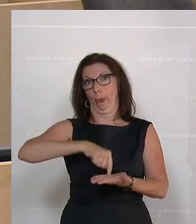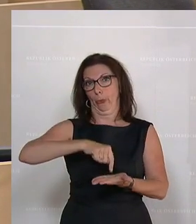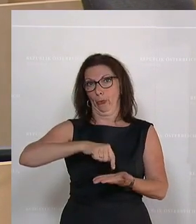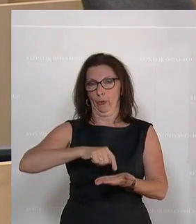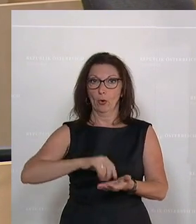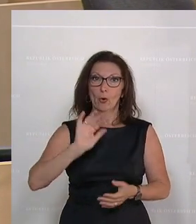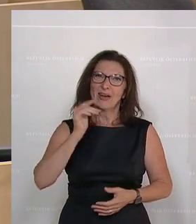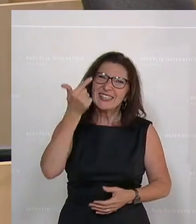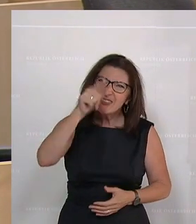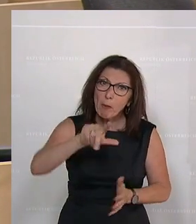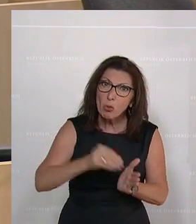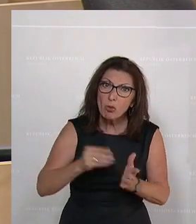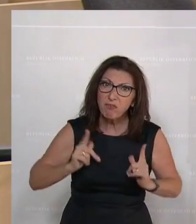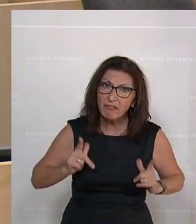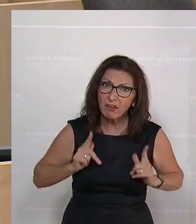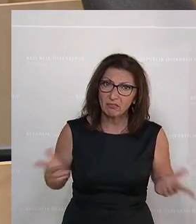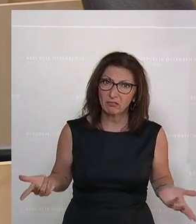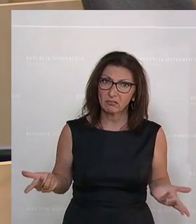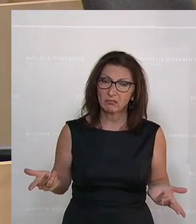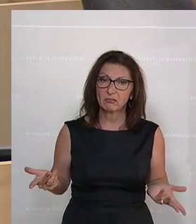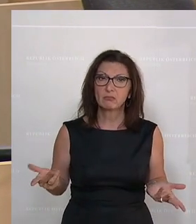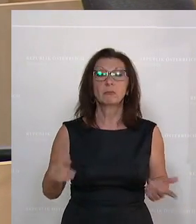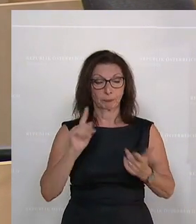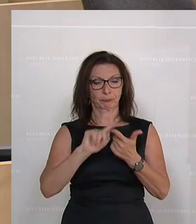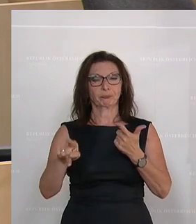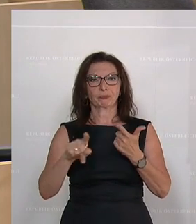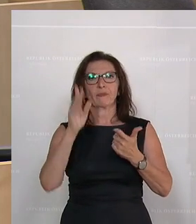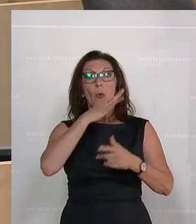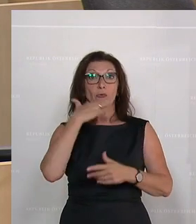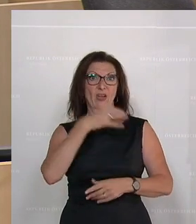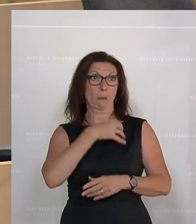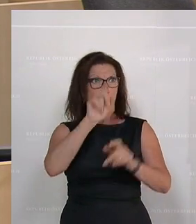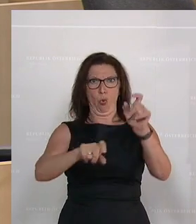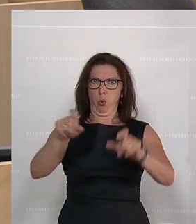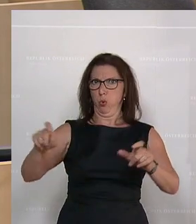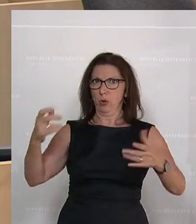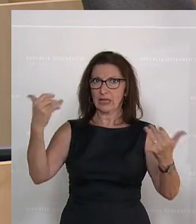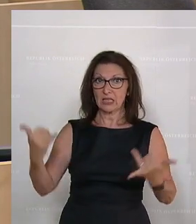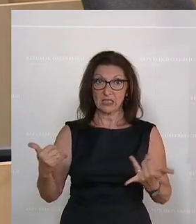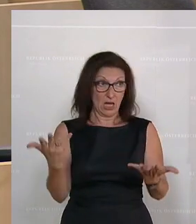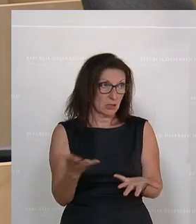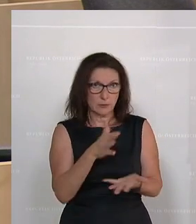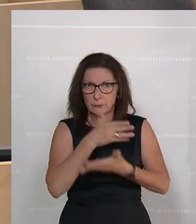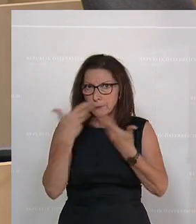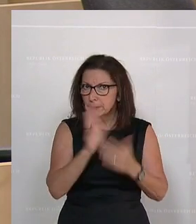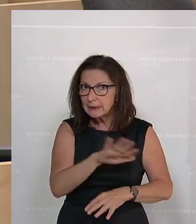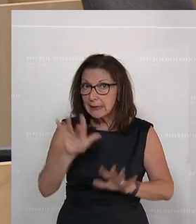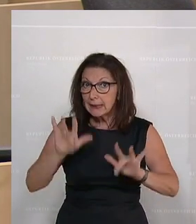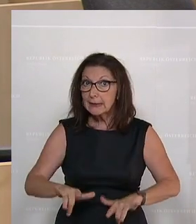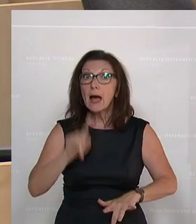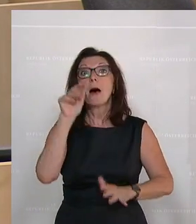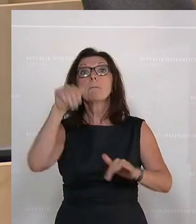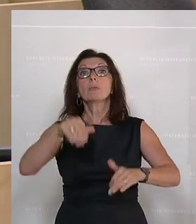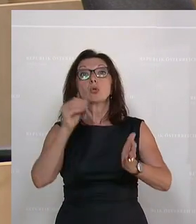zwei monate und für die ganz ganz vielen bürger die gerade keine kinder großziehen dauert sogar noch